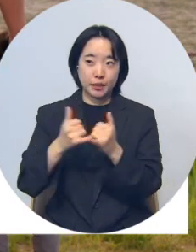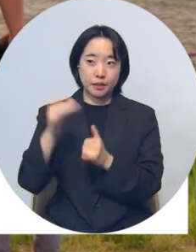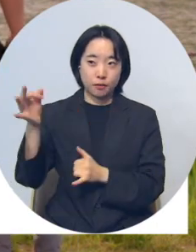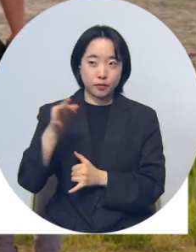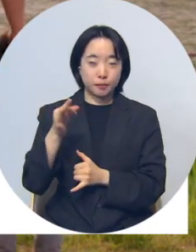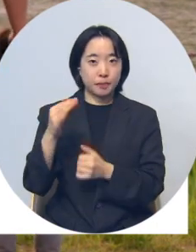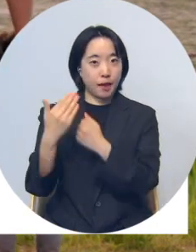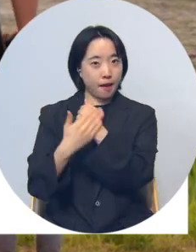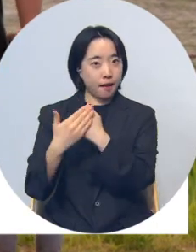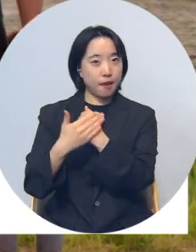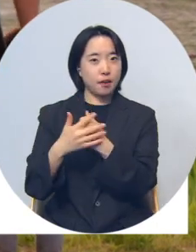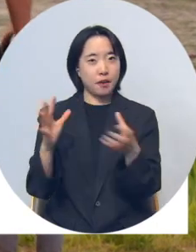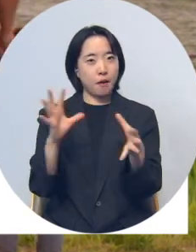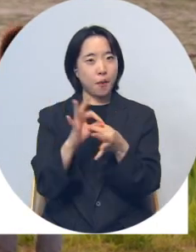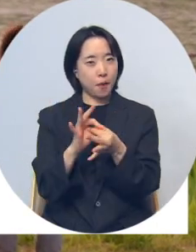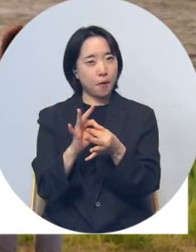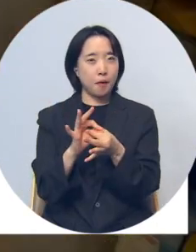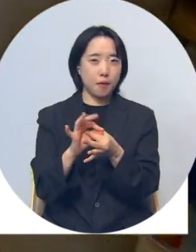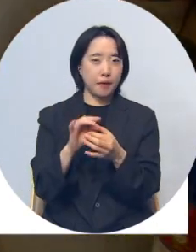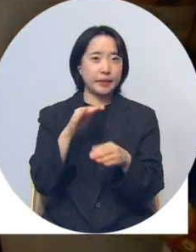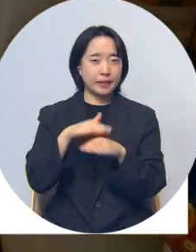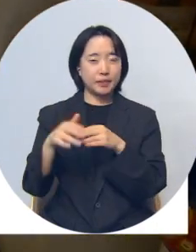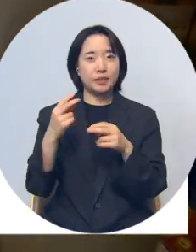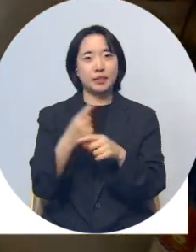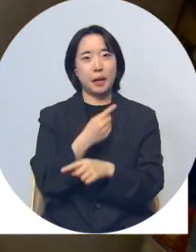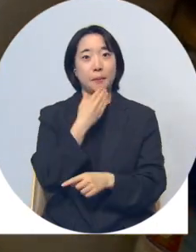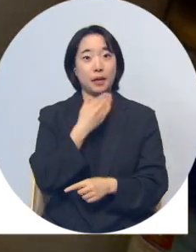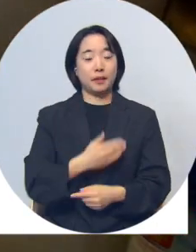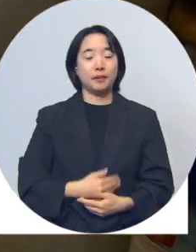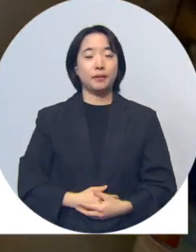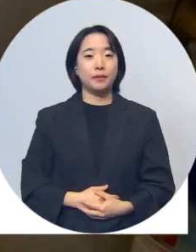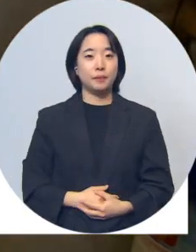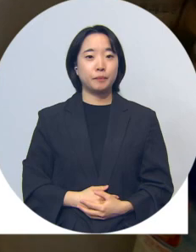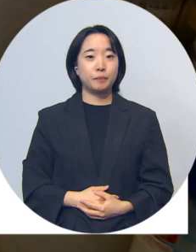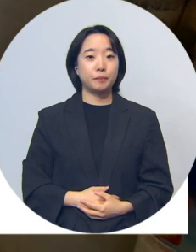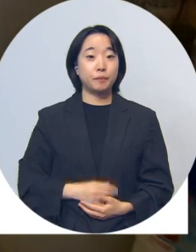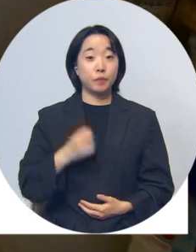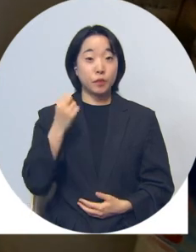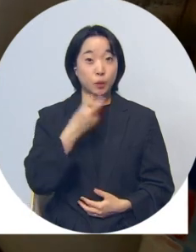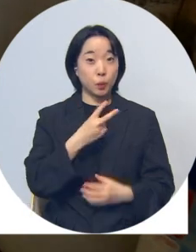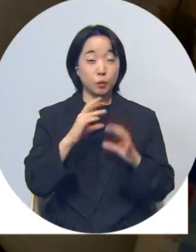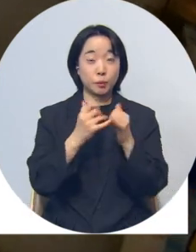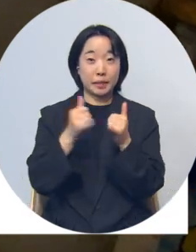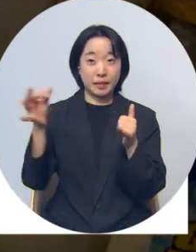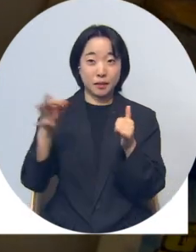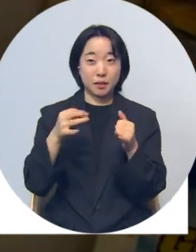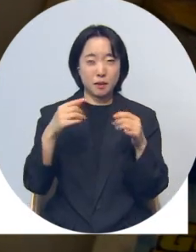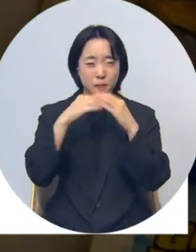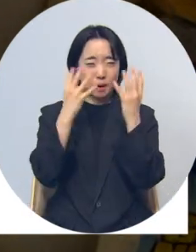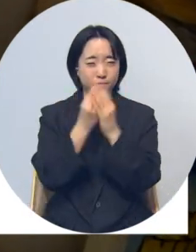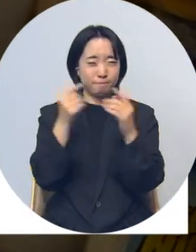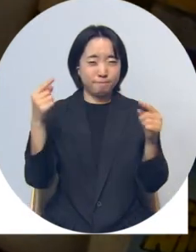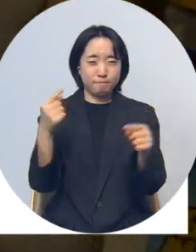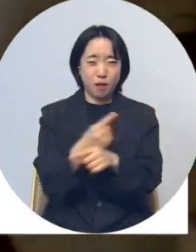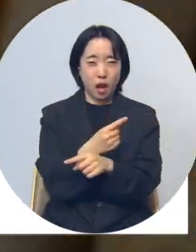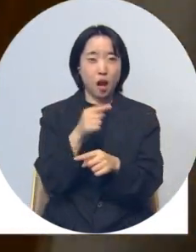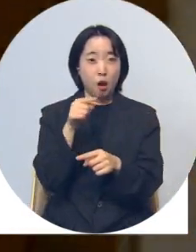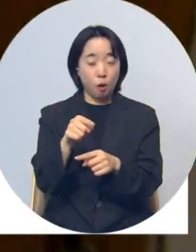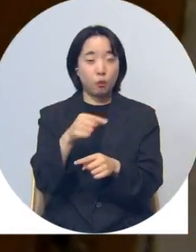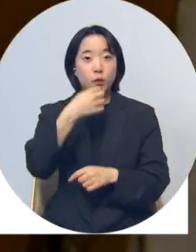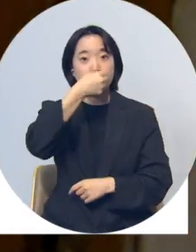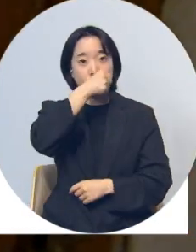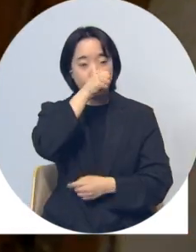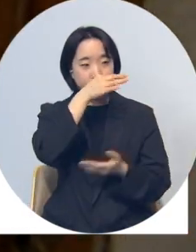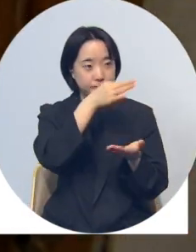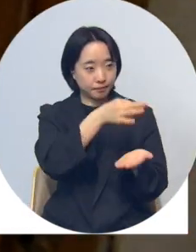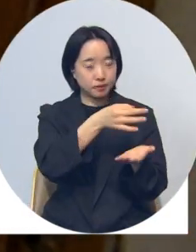관계자의 설명입니다 대통령실 관계자는 이와 함께 전반적 개혁안은 재정안정성 강화와 동시에 사회적